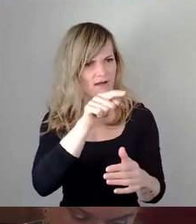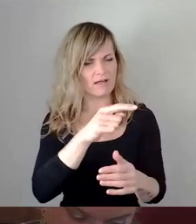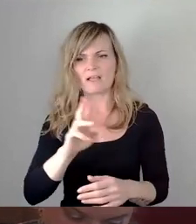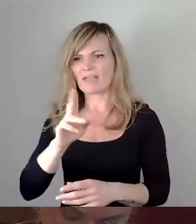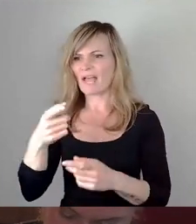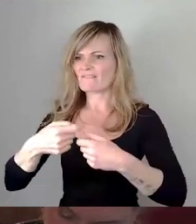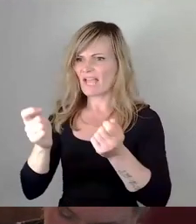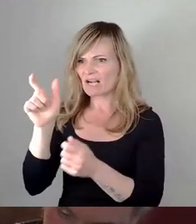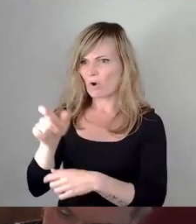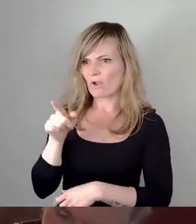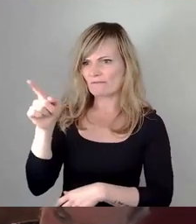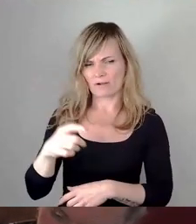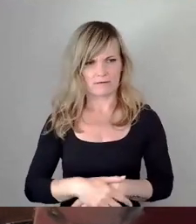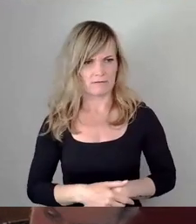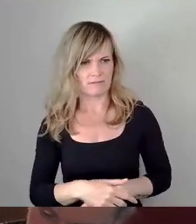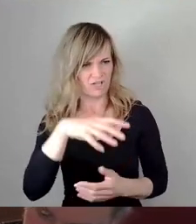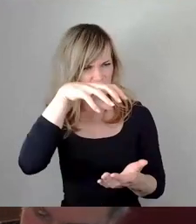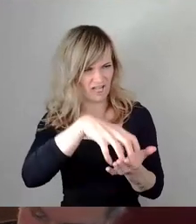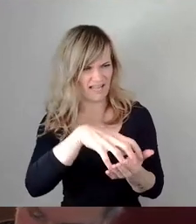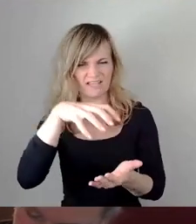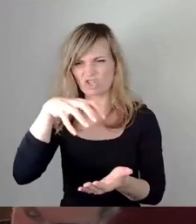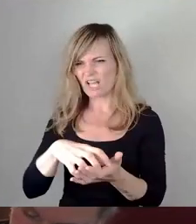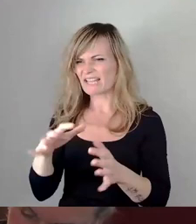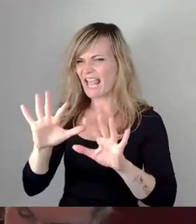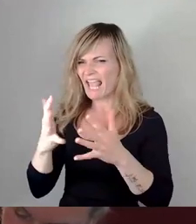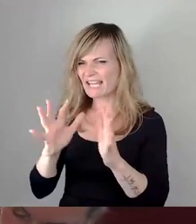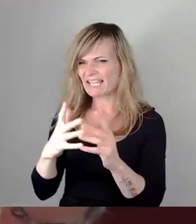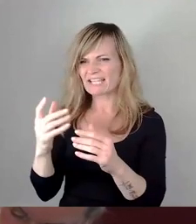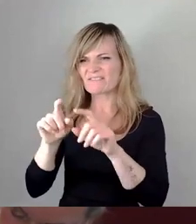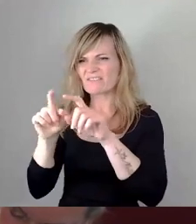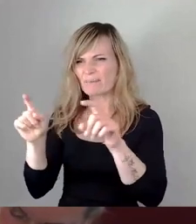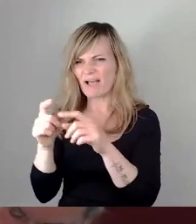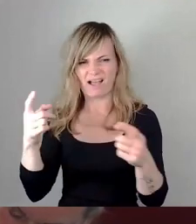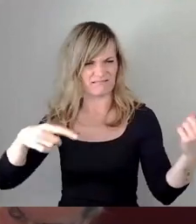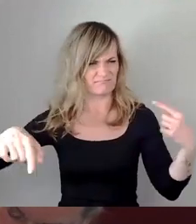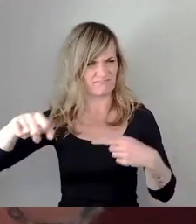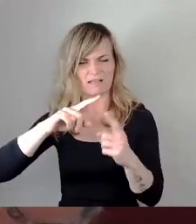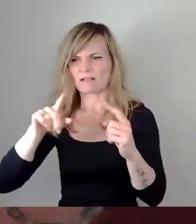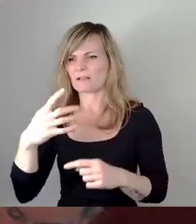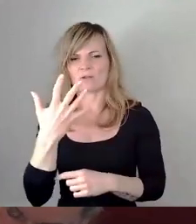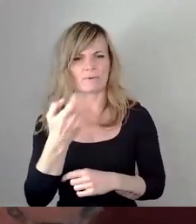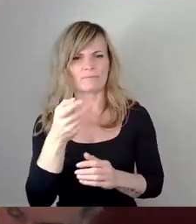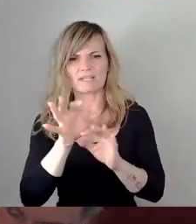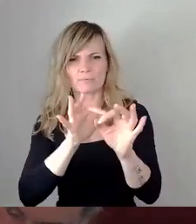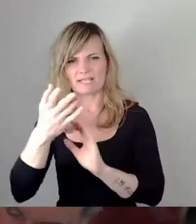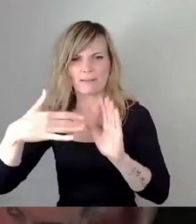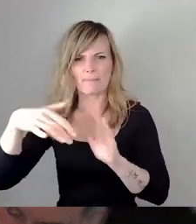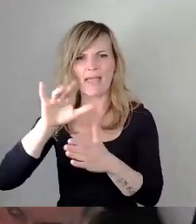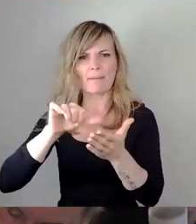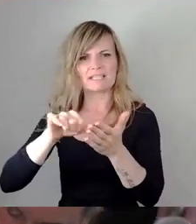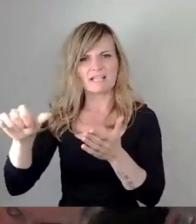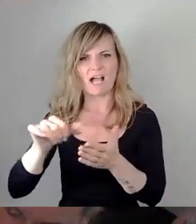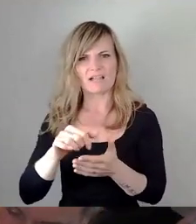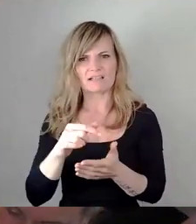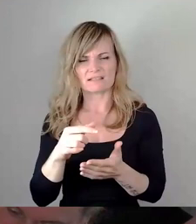Sprich Stadt und stadtähnliches Unternehmen und ähnliche Sachen. Also und dann 50% mehr zu zahlen wie notwendig,